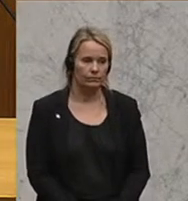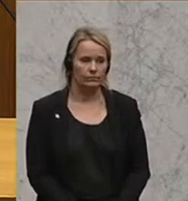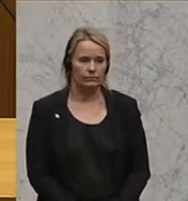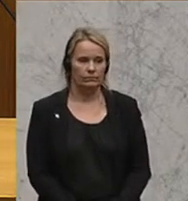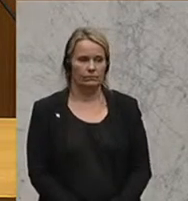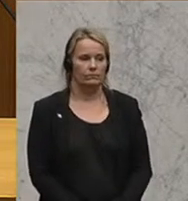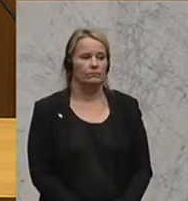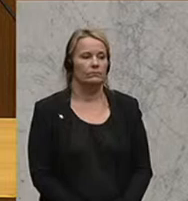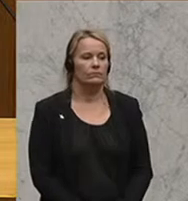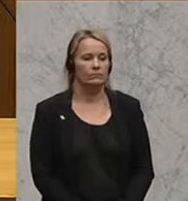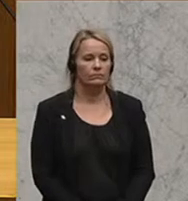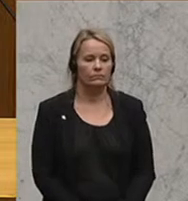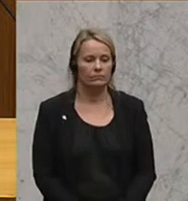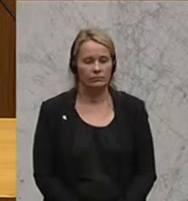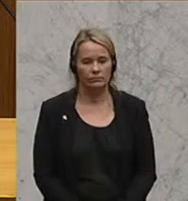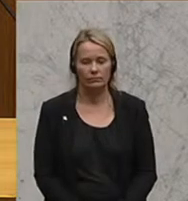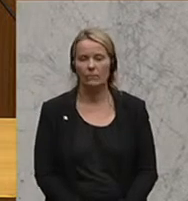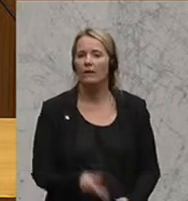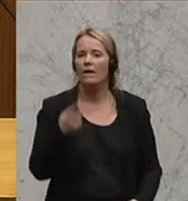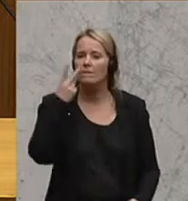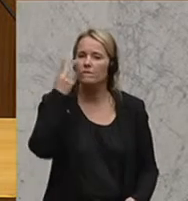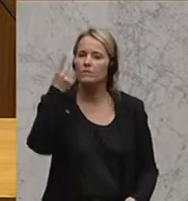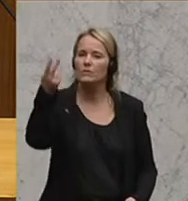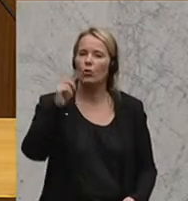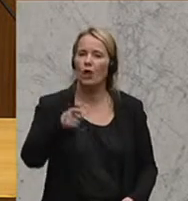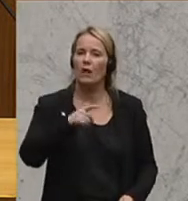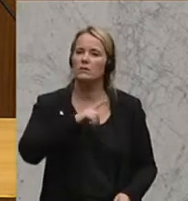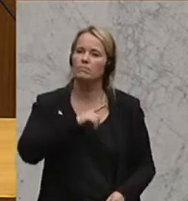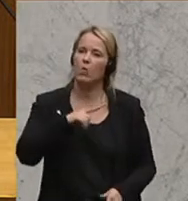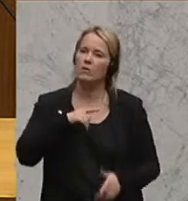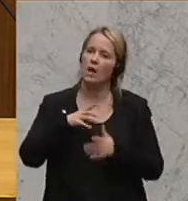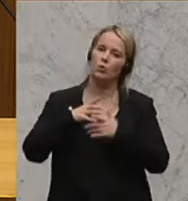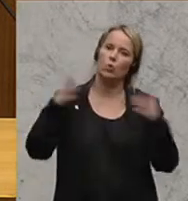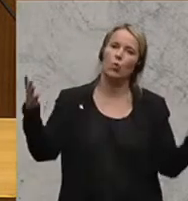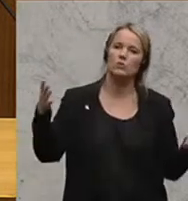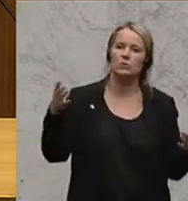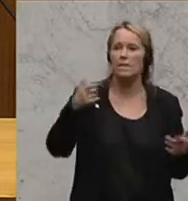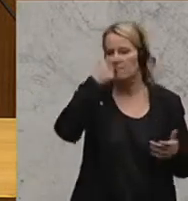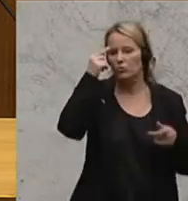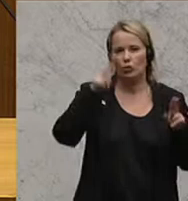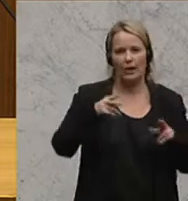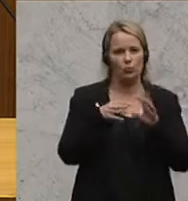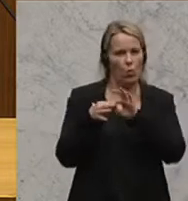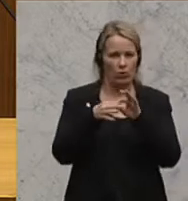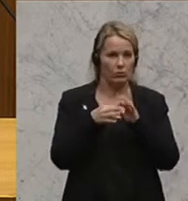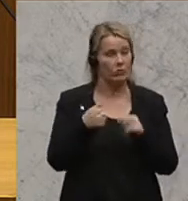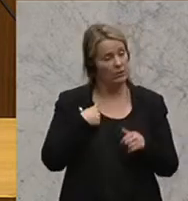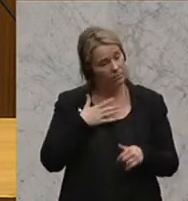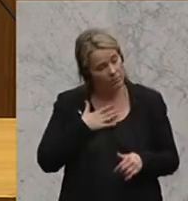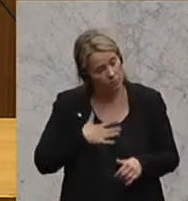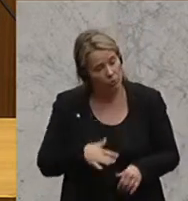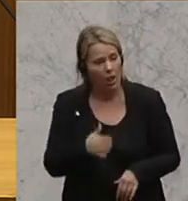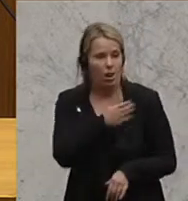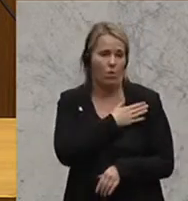zu der Vision Polizei als größte Menschenrechtsorganisation. Und da möchte ich auch ausdrücklich und lobend erwähnen,